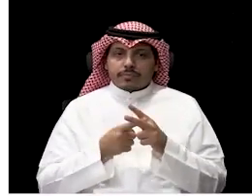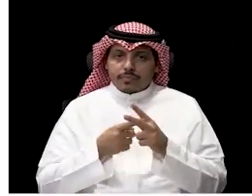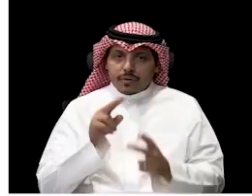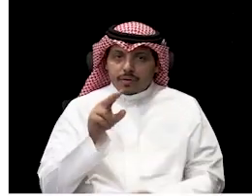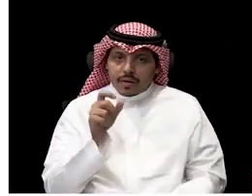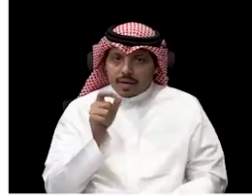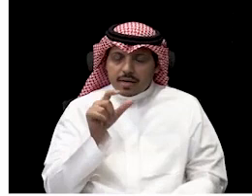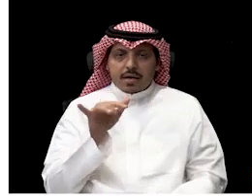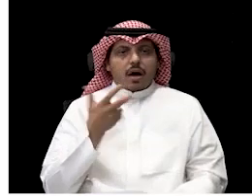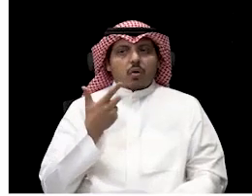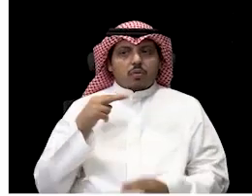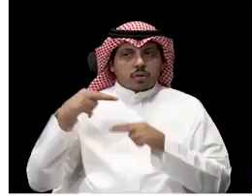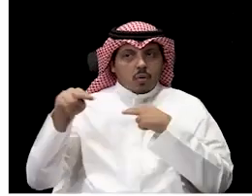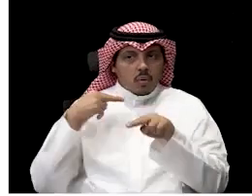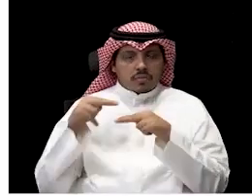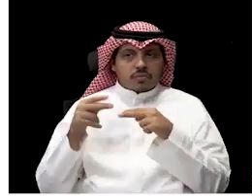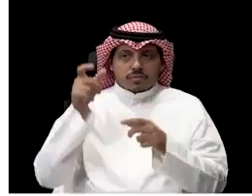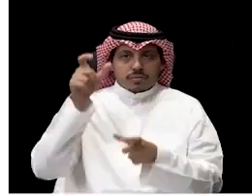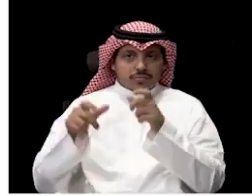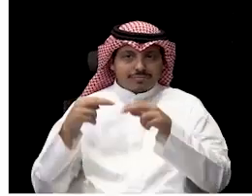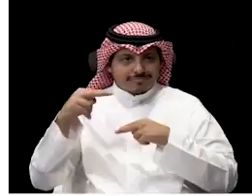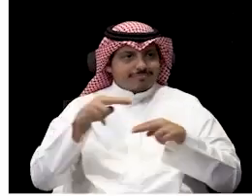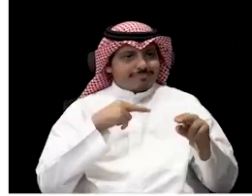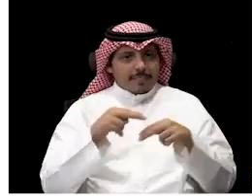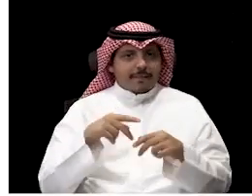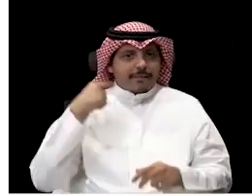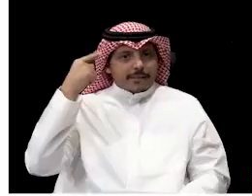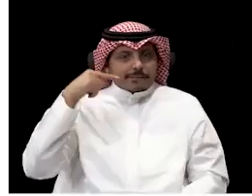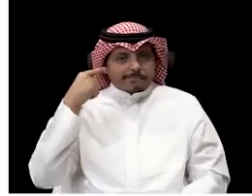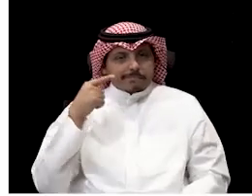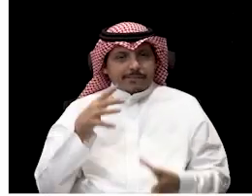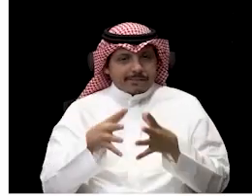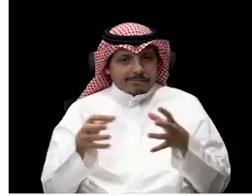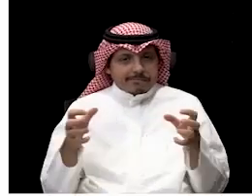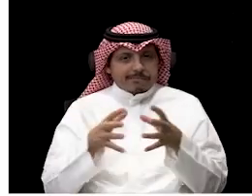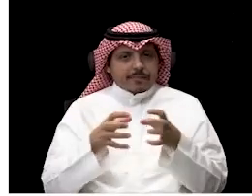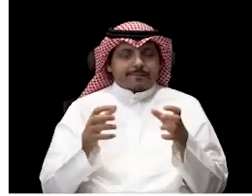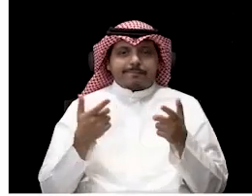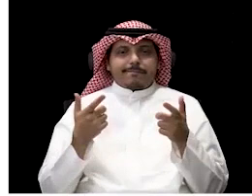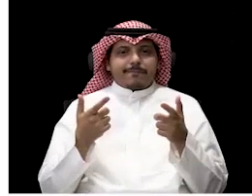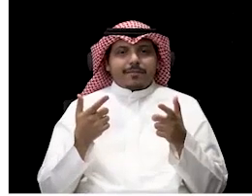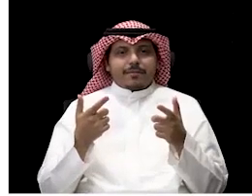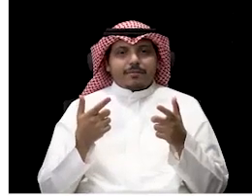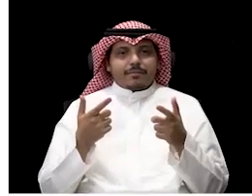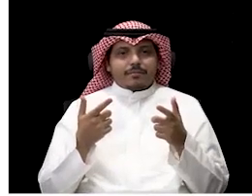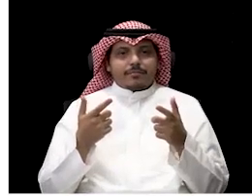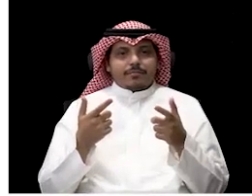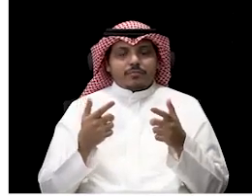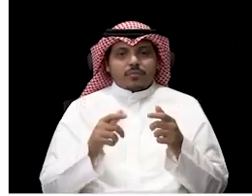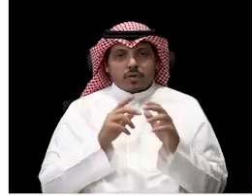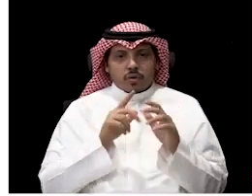أو تواصل جيد أو يحتاج إلى تفكير ناقد، تحليل؟ تقوم